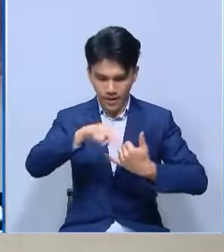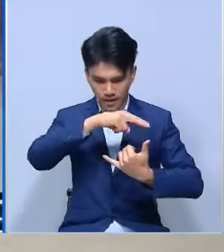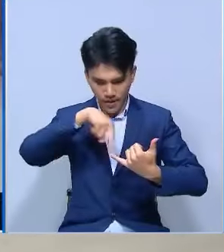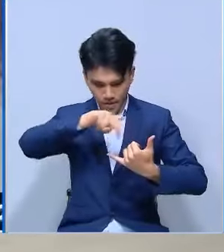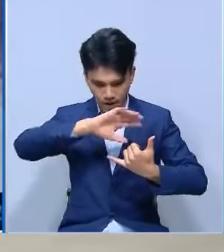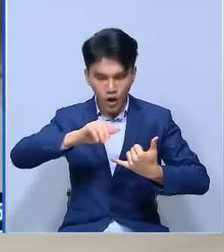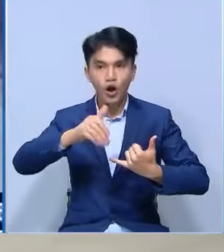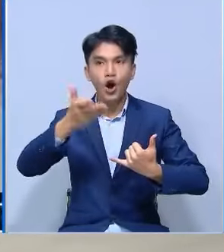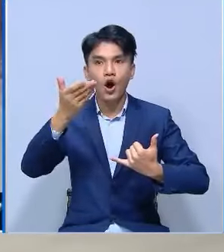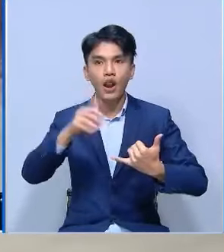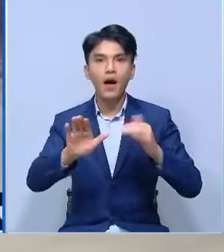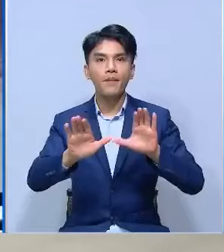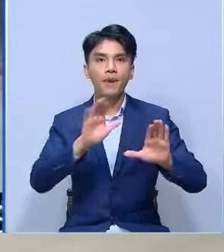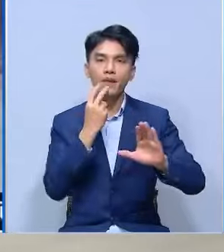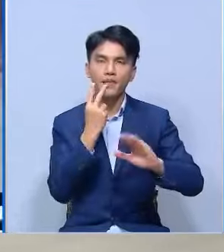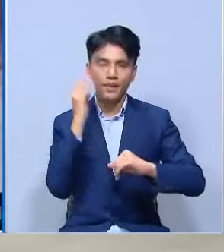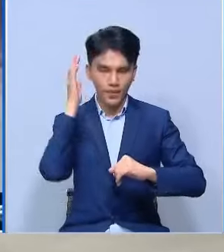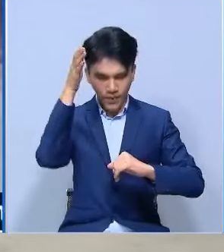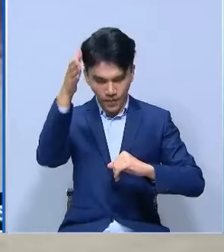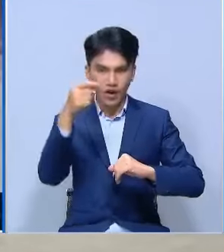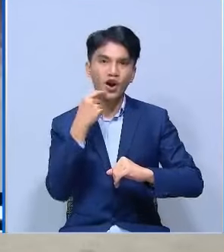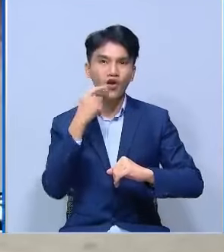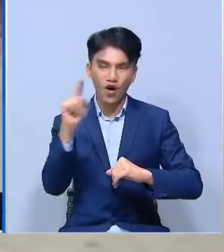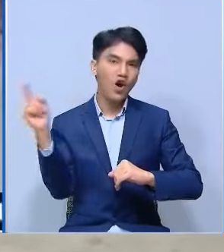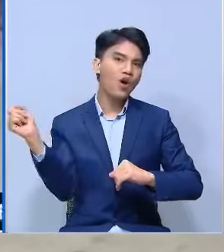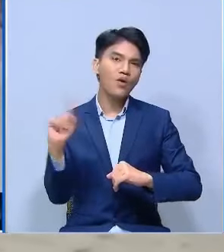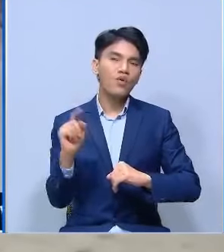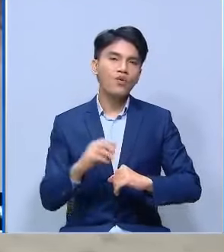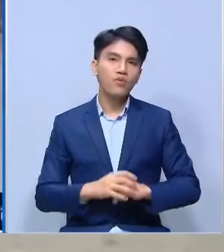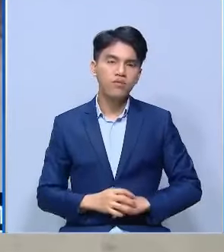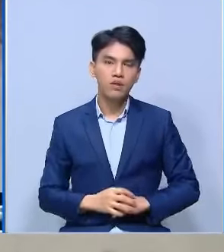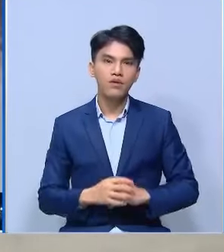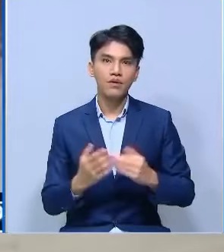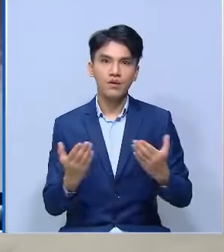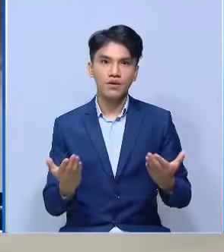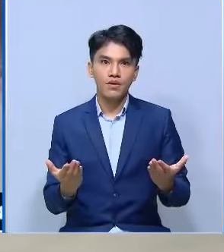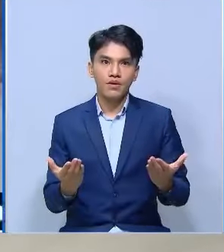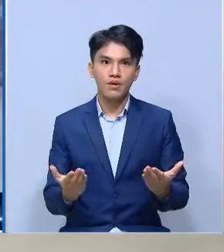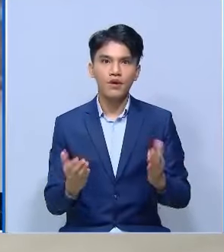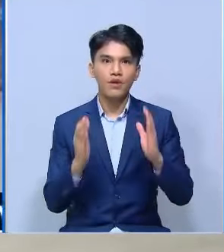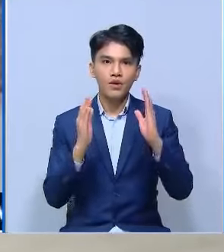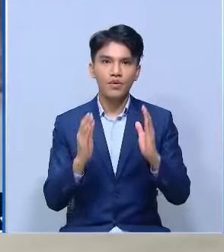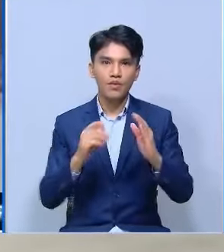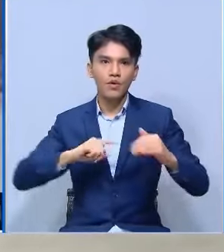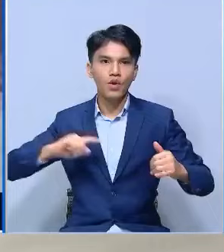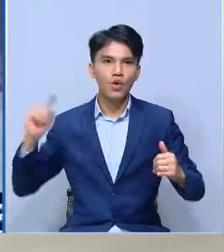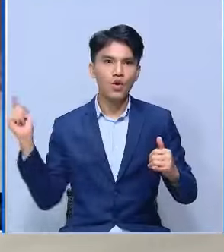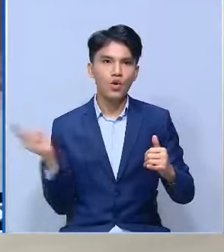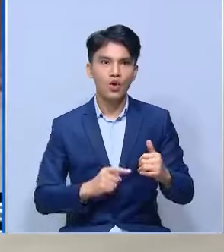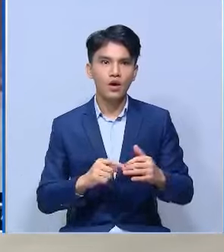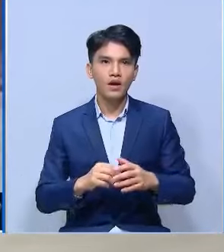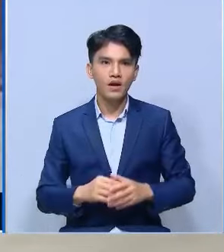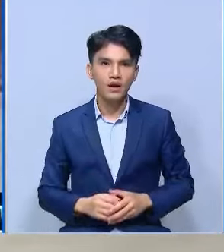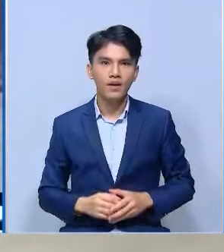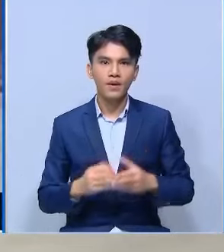ทย์นำมาประกอบในสำนวนคดีเดี๋ยวจะได้แจ้งข้อหากันว่าจะต้องหนักเบาอย่างไรส่วนเรื่องการลงโทษทางวินัยก็เดี๋ยวจะต้องประสานท